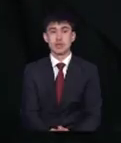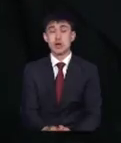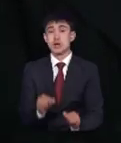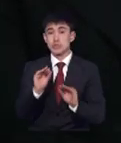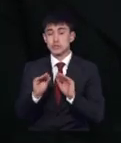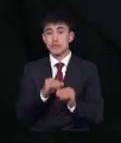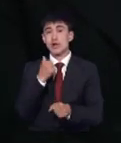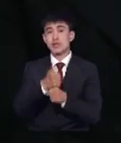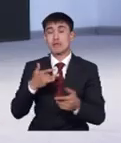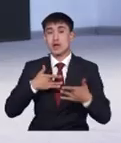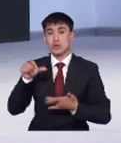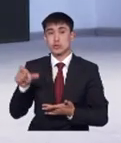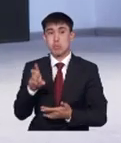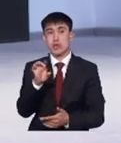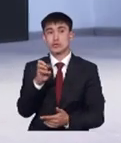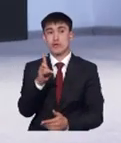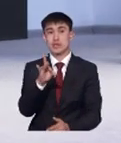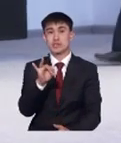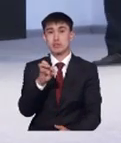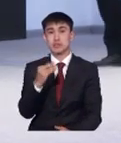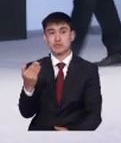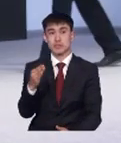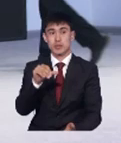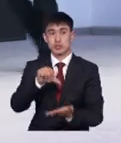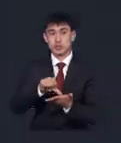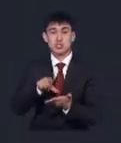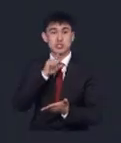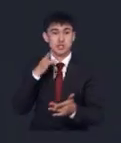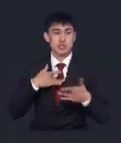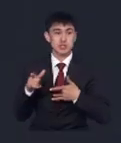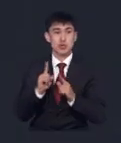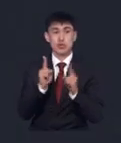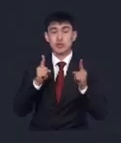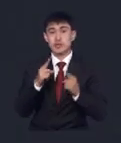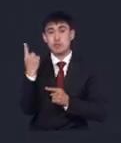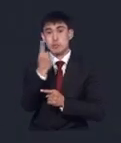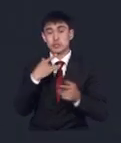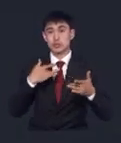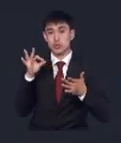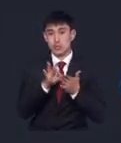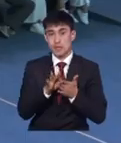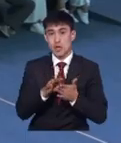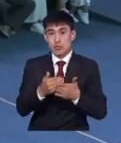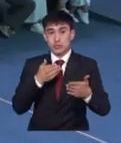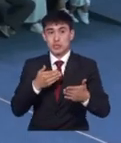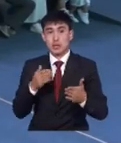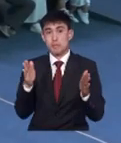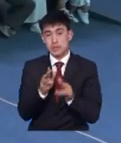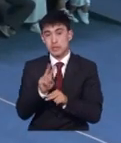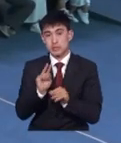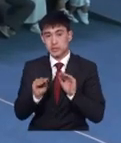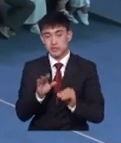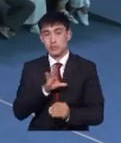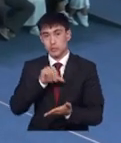Туындының басты кейіпкері Баян сұлудың ролін Фариза Алмасқызы сомдайды. Бұл жас актрисаның үлкен сахнадағы алғашқы ролі. Бұған дейін де бірнеше кіші қойылымдарда